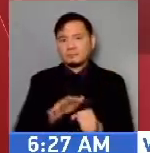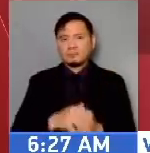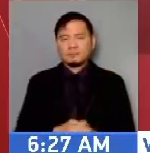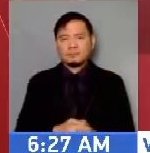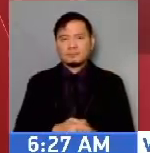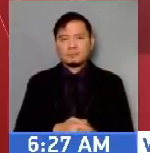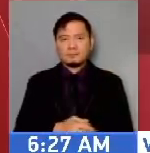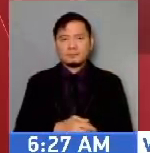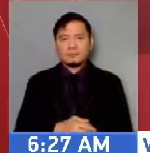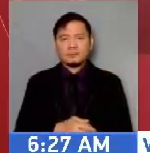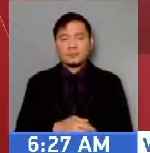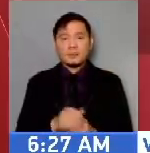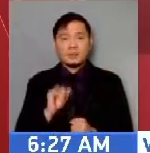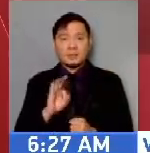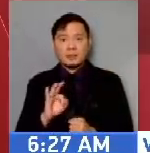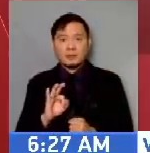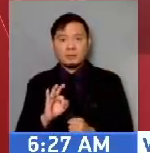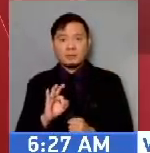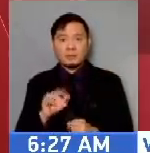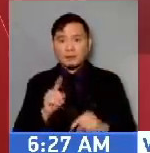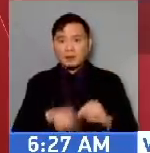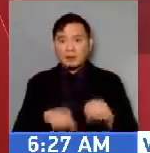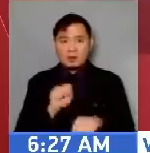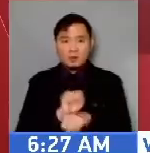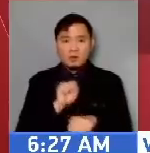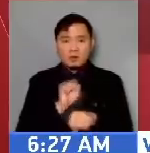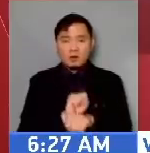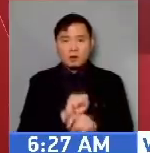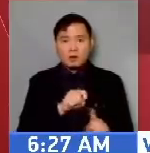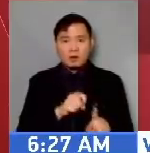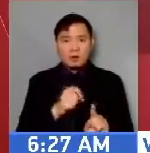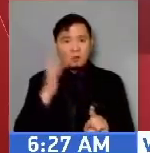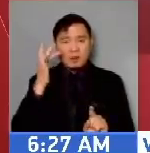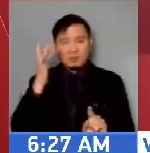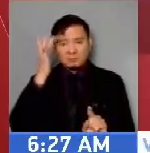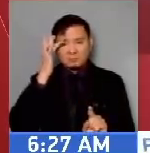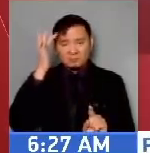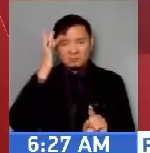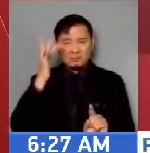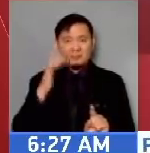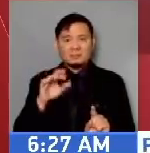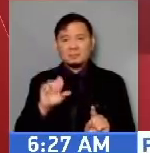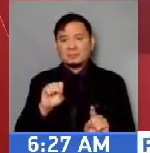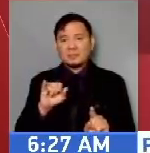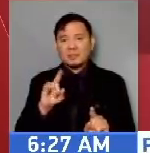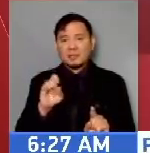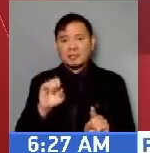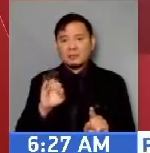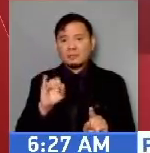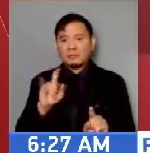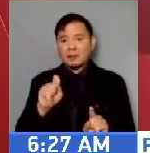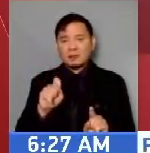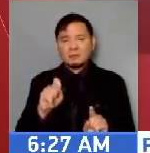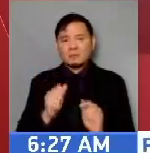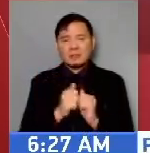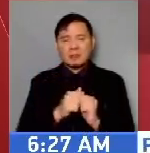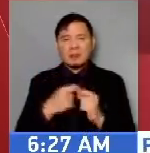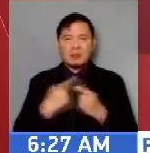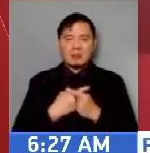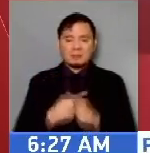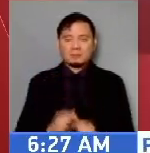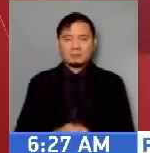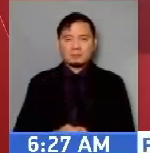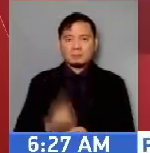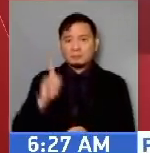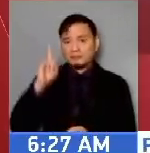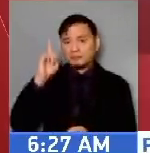siya nakakapasok dahil sa side effects. Handa naman magpaturok ng second booster si Rose Cruz kung kinakailangan. Dagdag protection daw